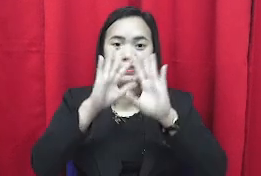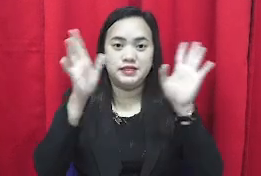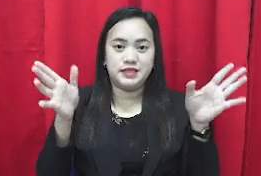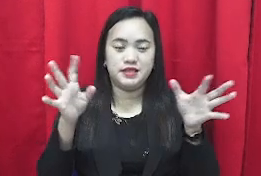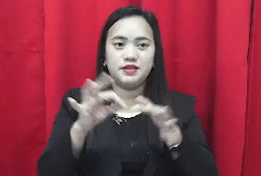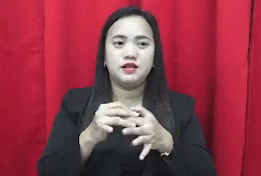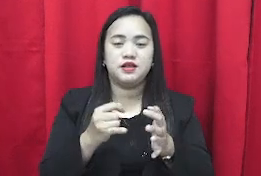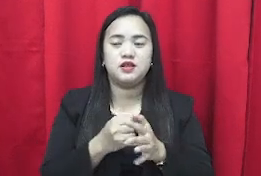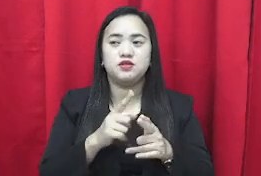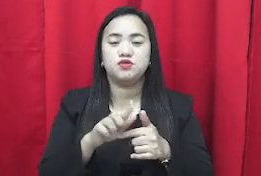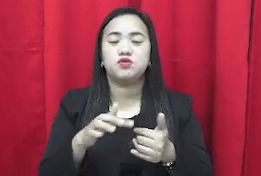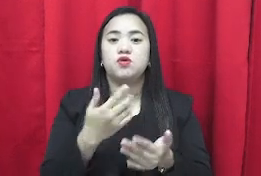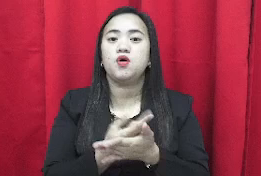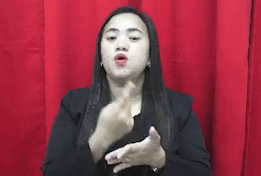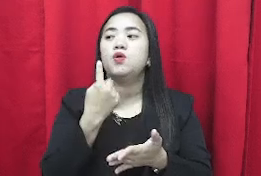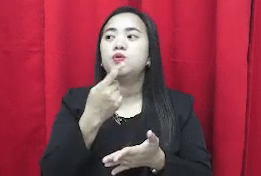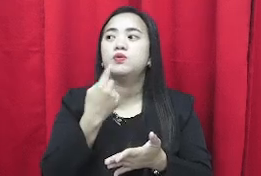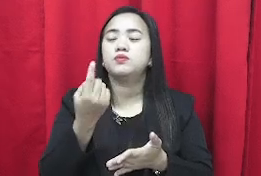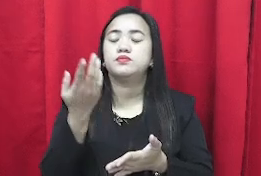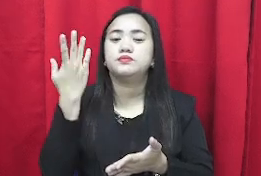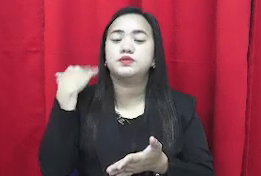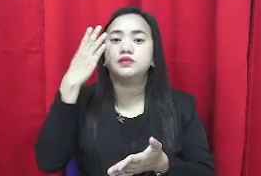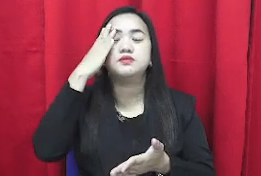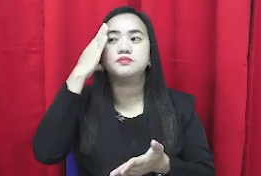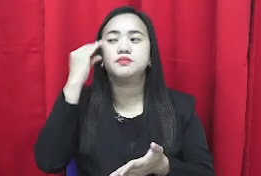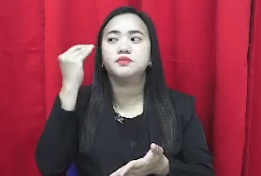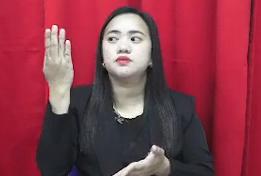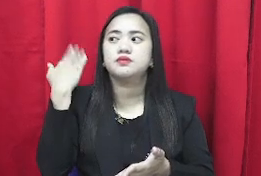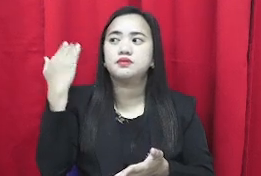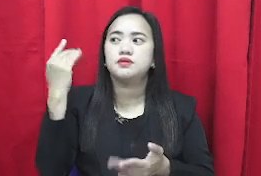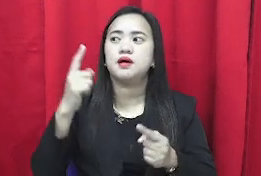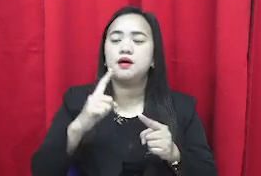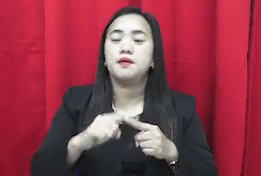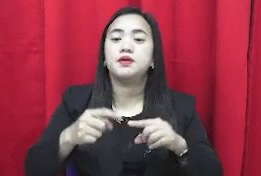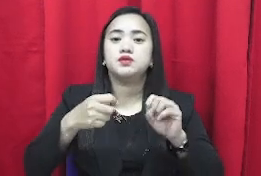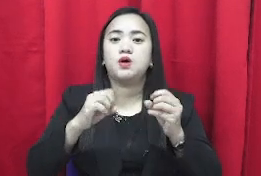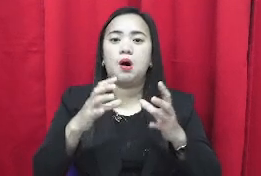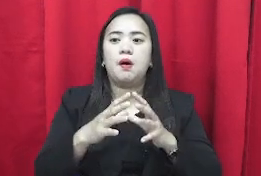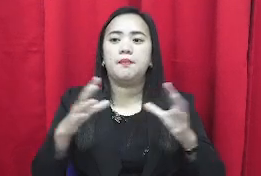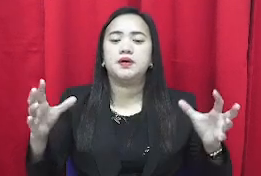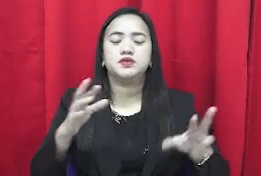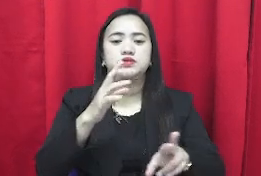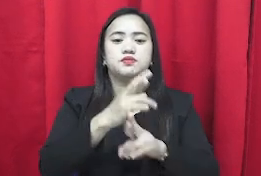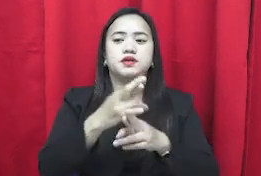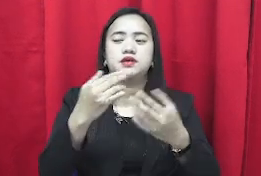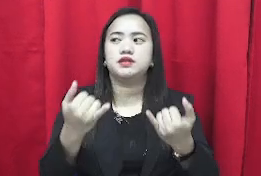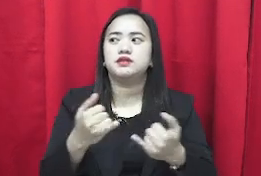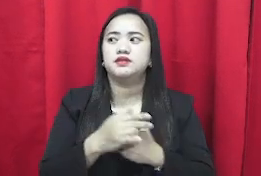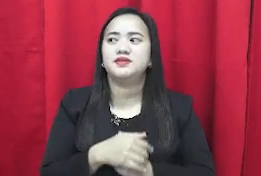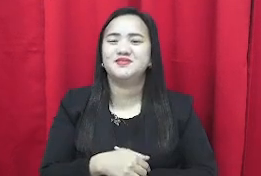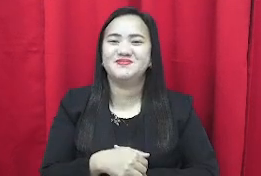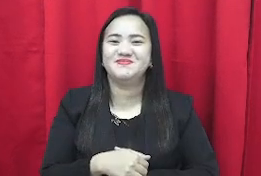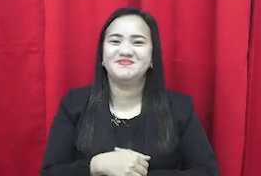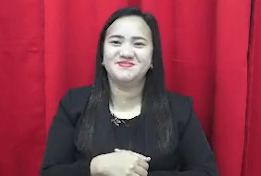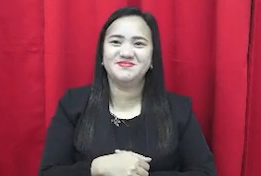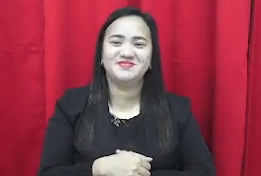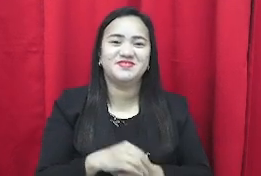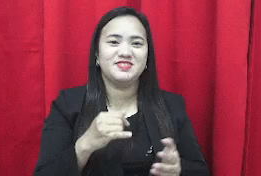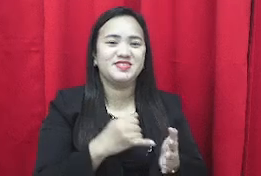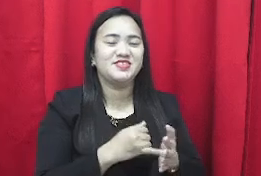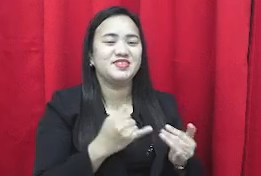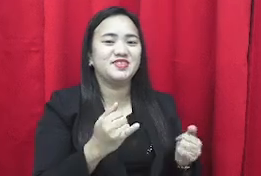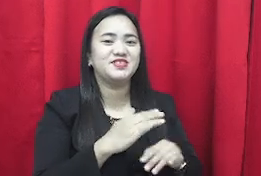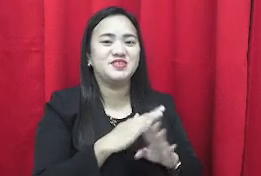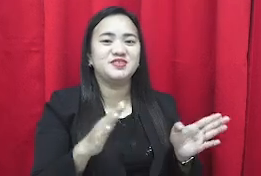e sa mga nakaranas last year mas Bulaga ngayon ko Pom Bulaga Ah pero sinasabi ko